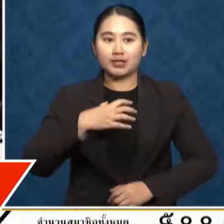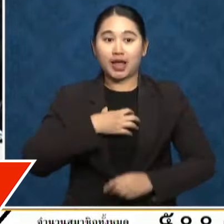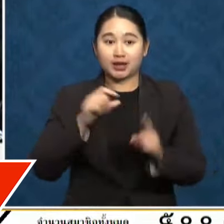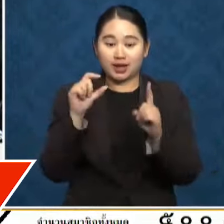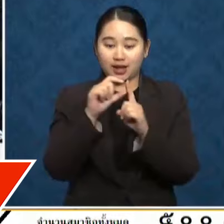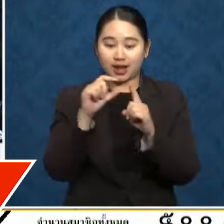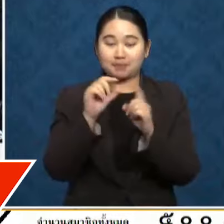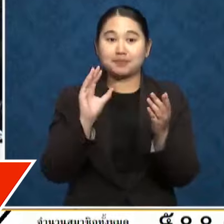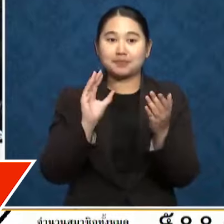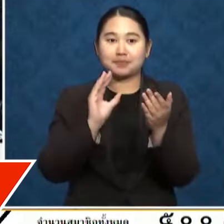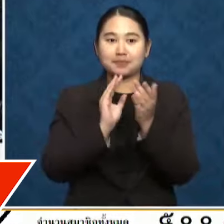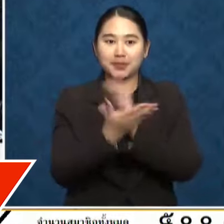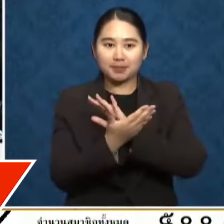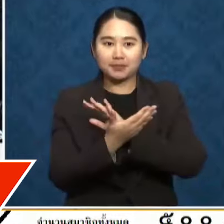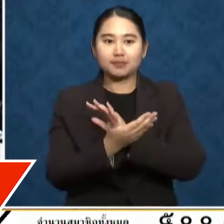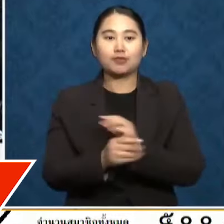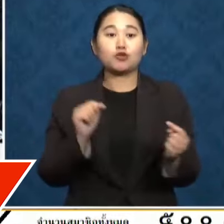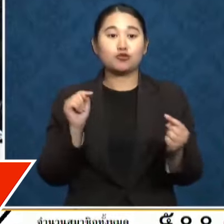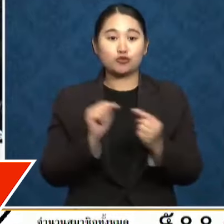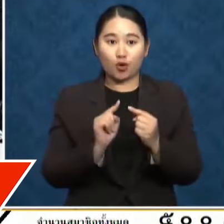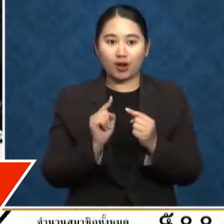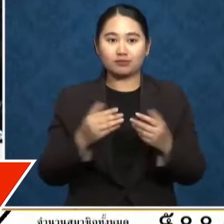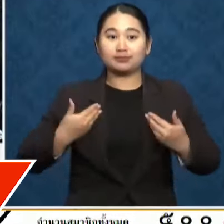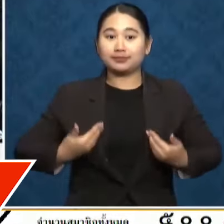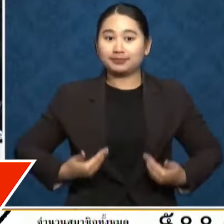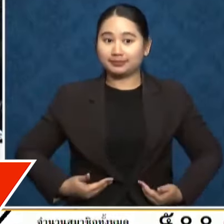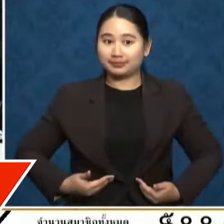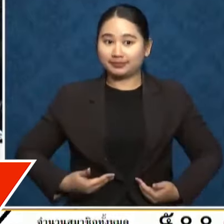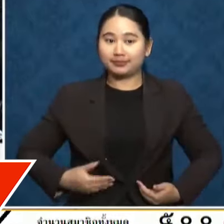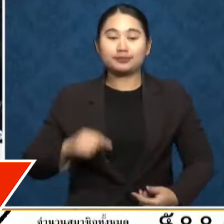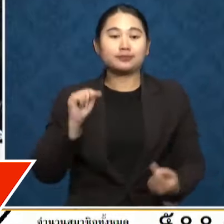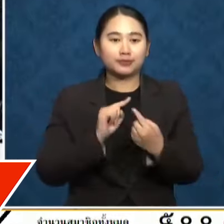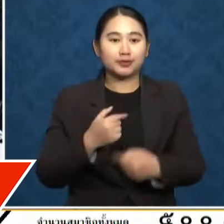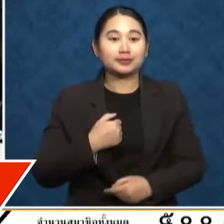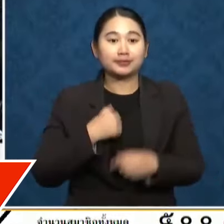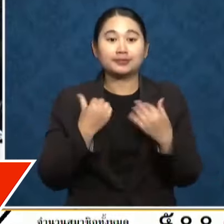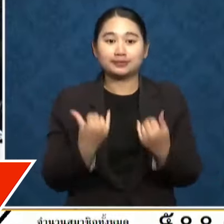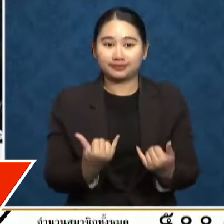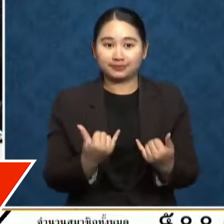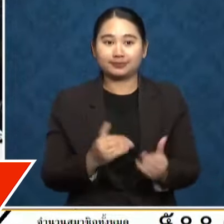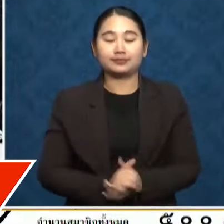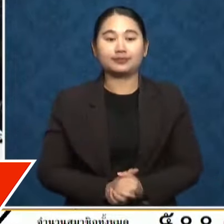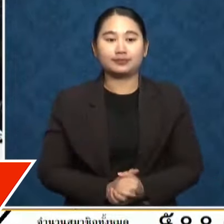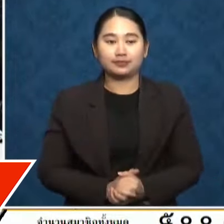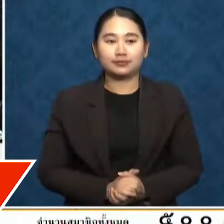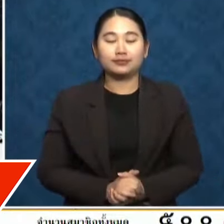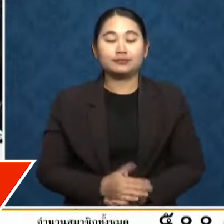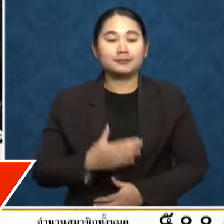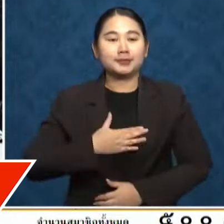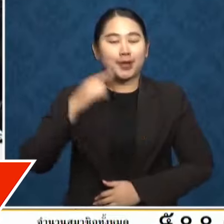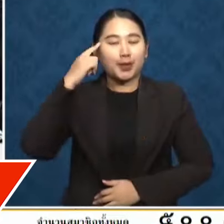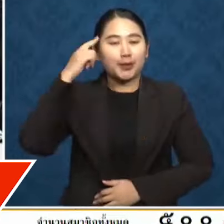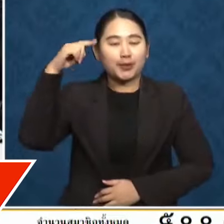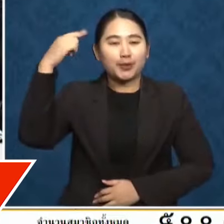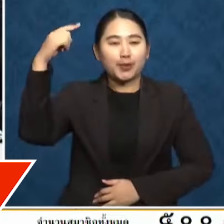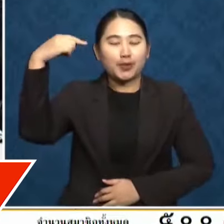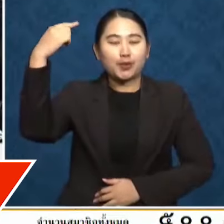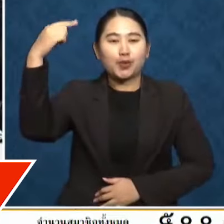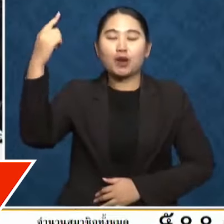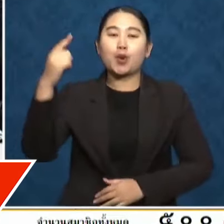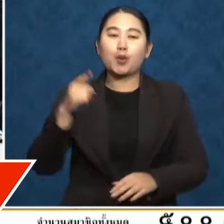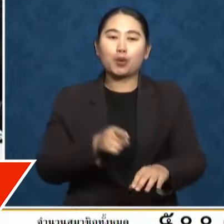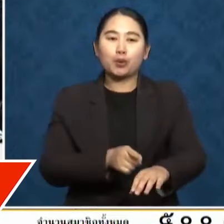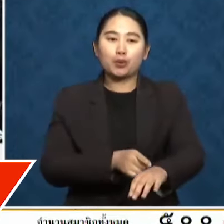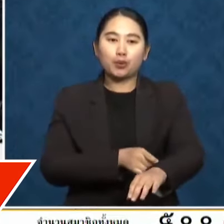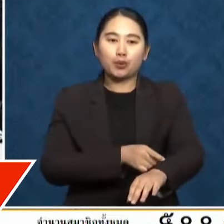ี่ยนคำนำหน้าให้ตรงกับอัตละทางเพศของดิฉันใปัจจุบันดิฉันฝันสิ่งนี้มานาน